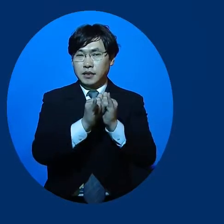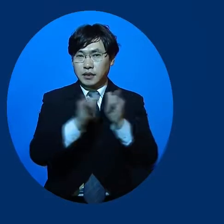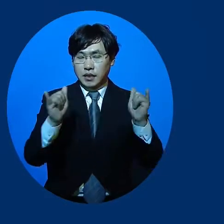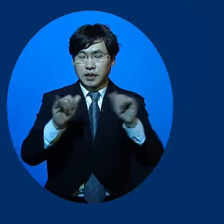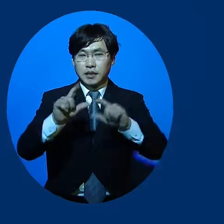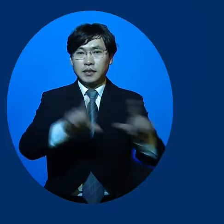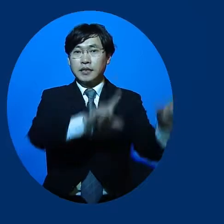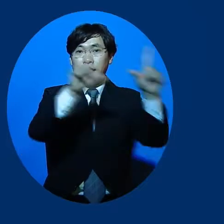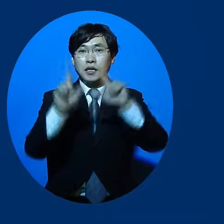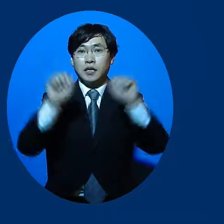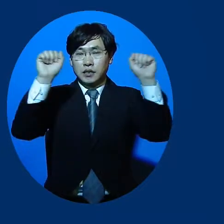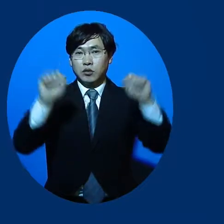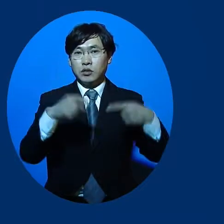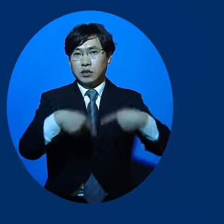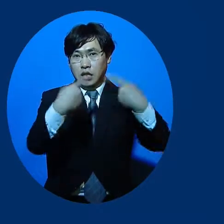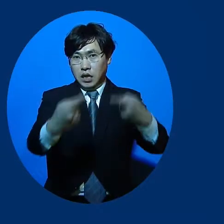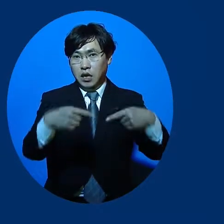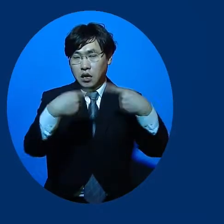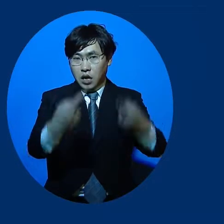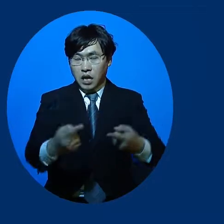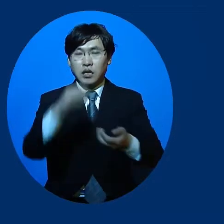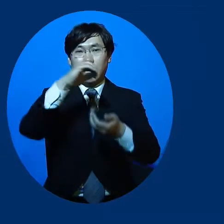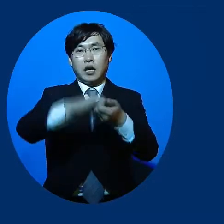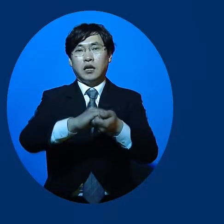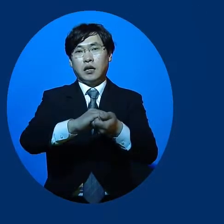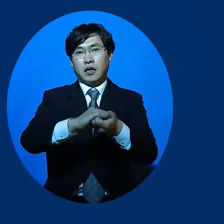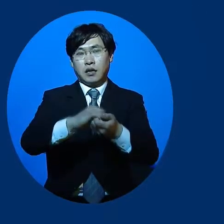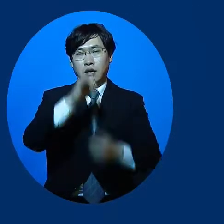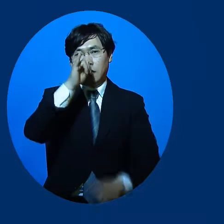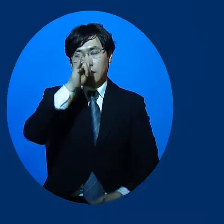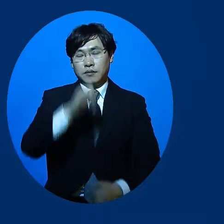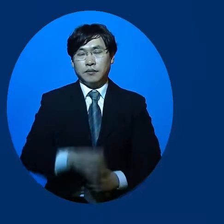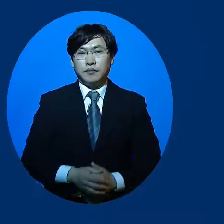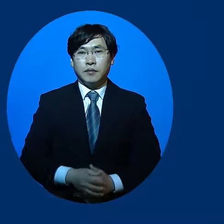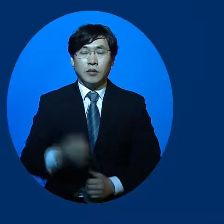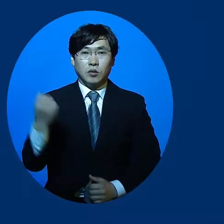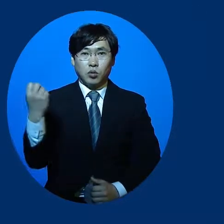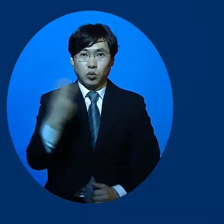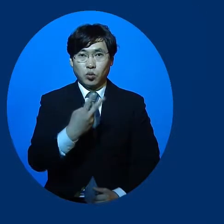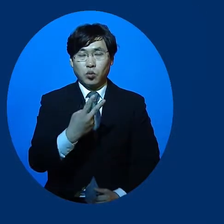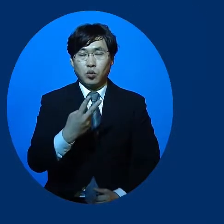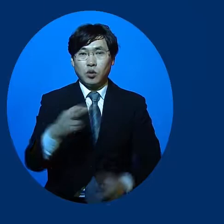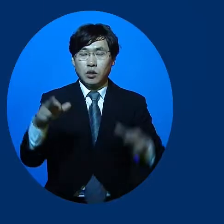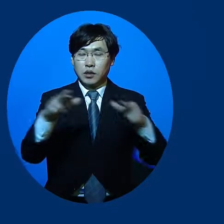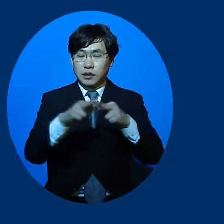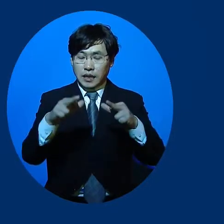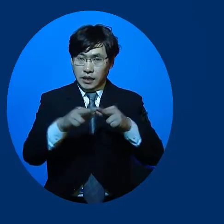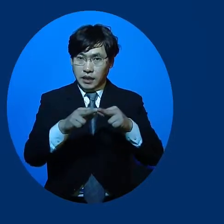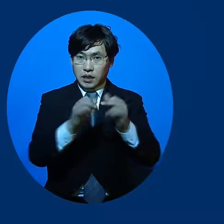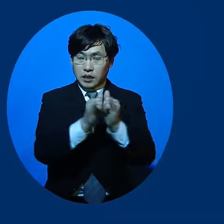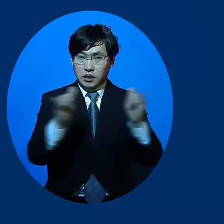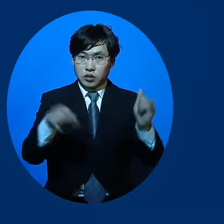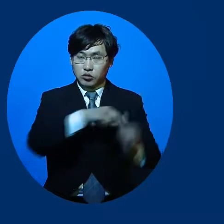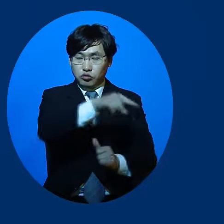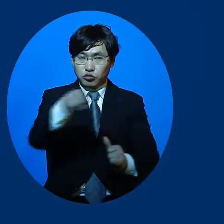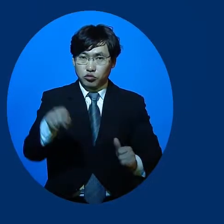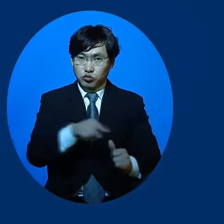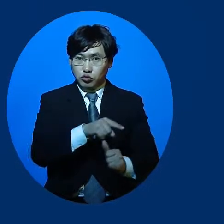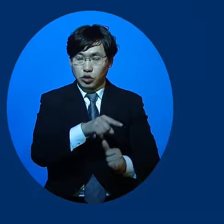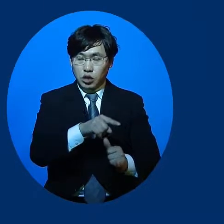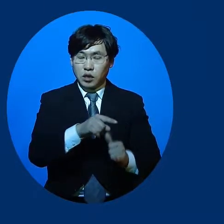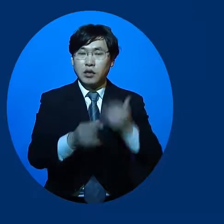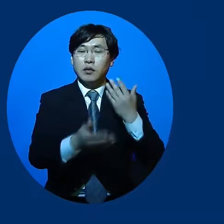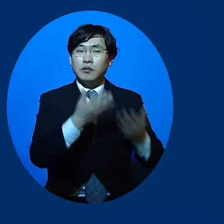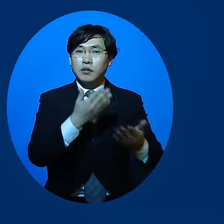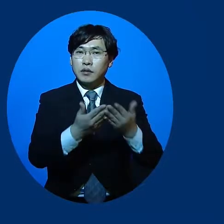생활체육에 참가하는 부분에 많은 제약들이 따르기 때문입니다. 또한 장애인 중 운동